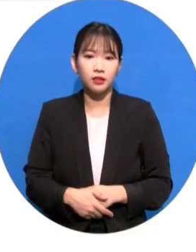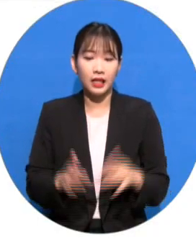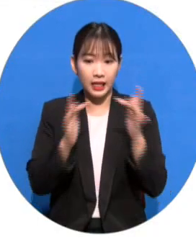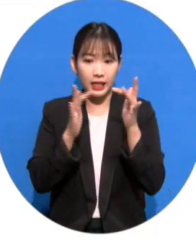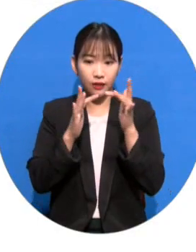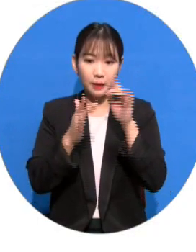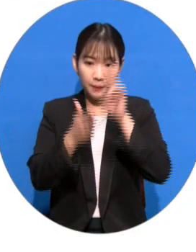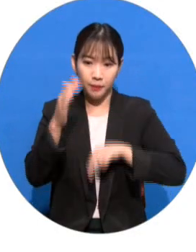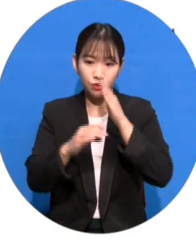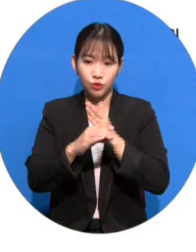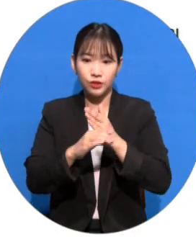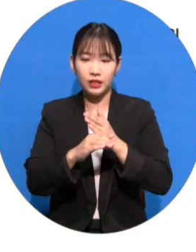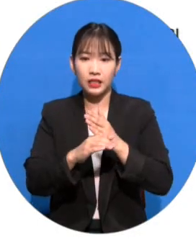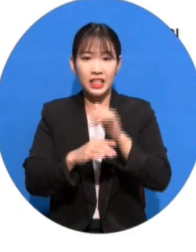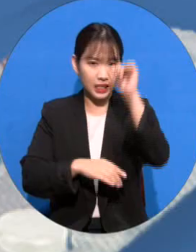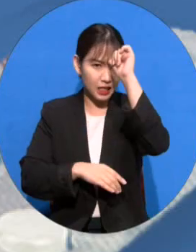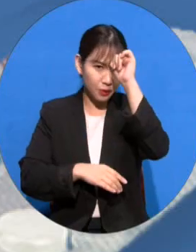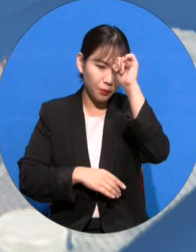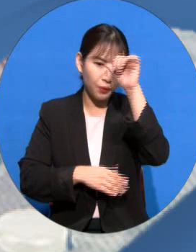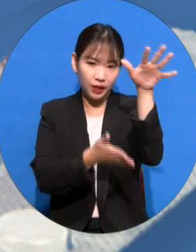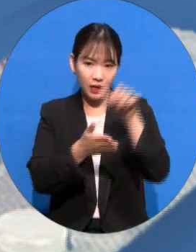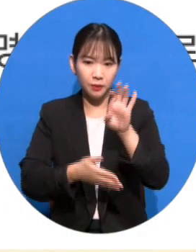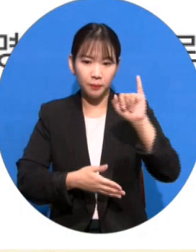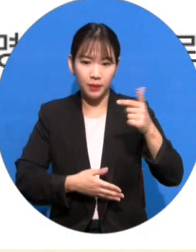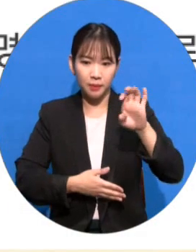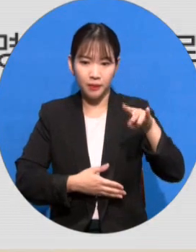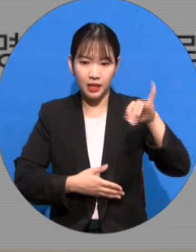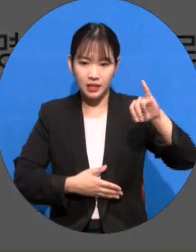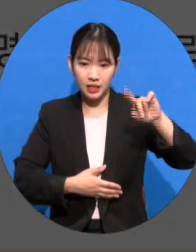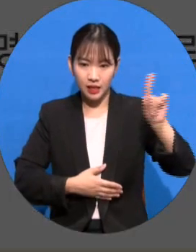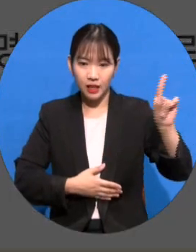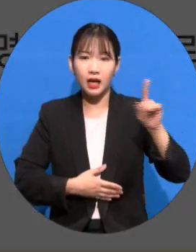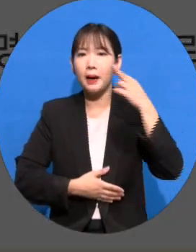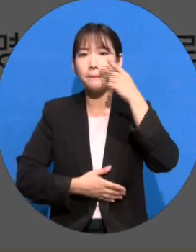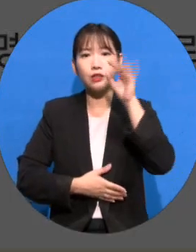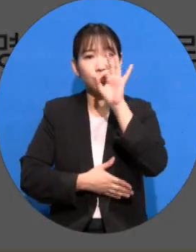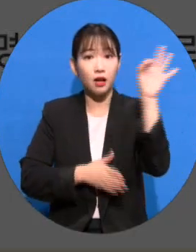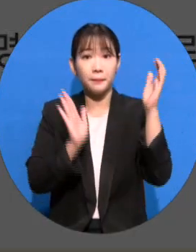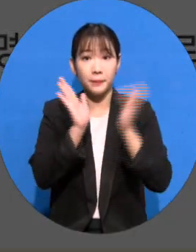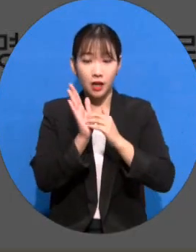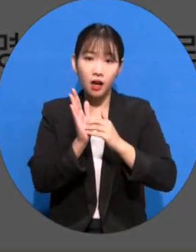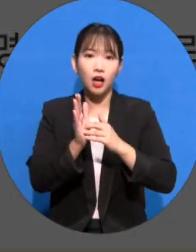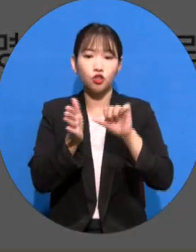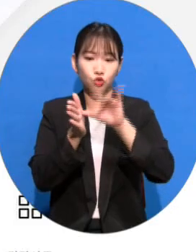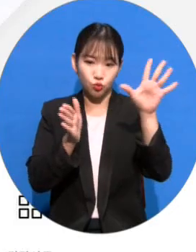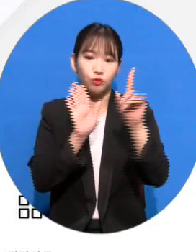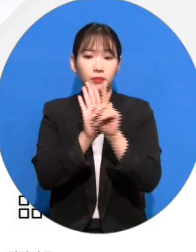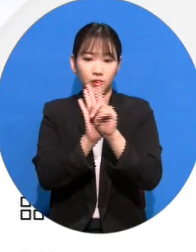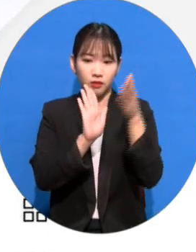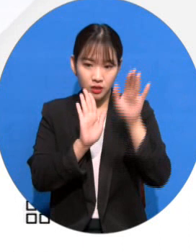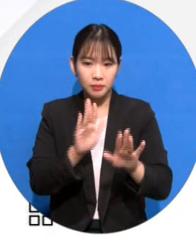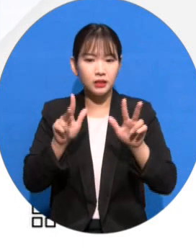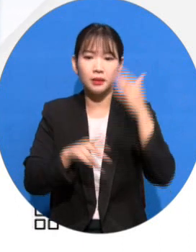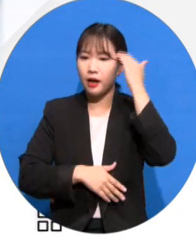온라인 사이트에서 판매 중인 인도산 탈모 치료제 핀페시아입니다. 미국 FDA 승인을 받은 유명 제품이라고 광고하지만